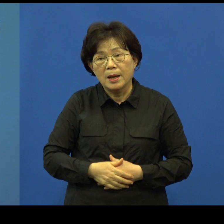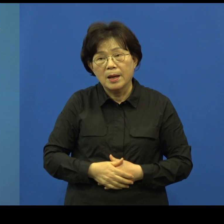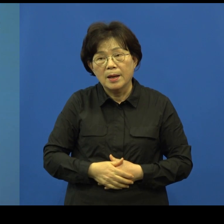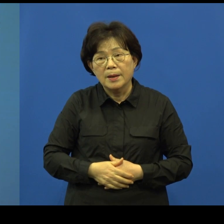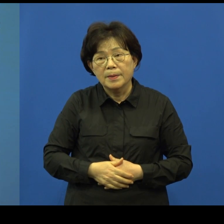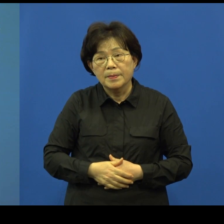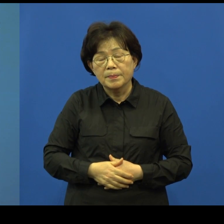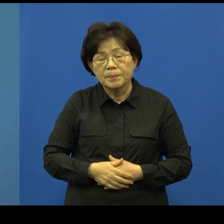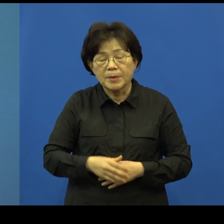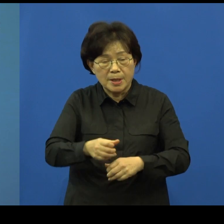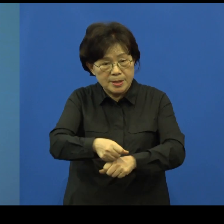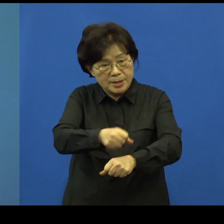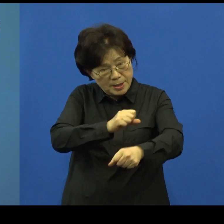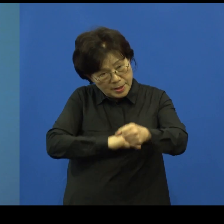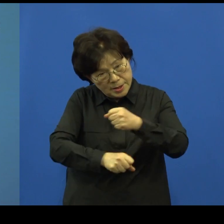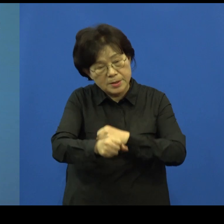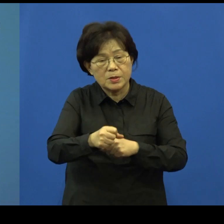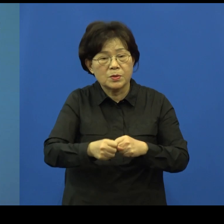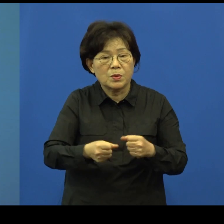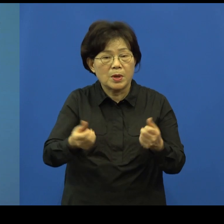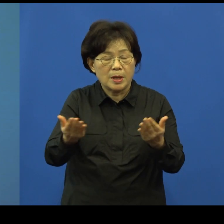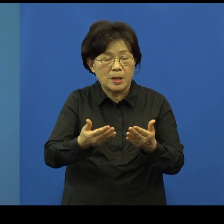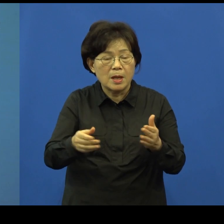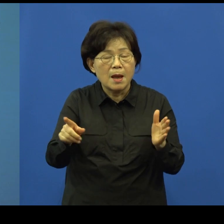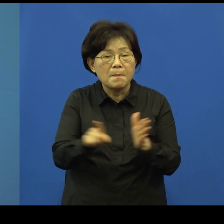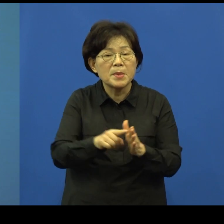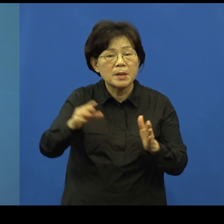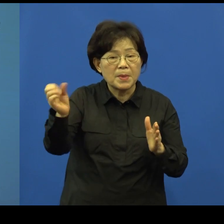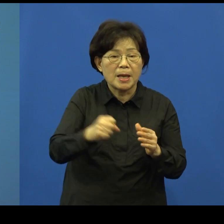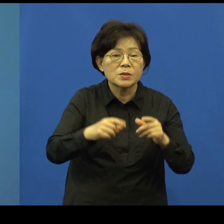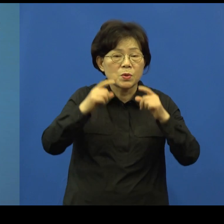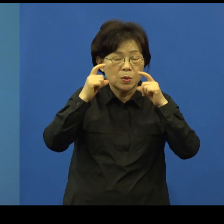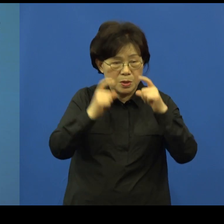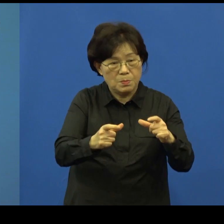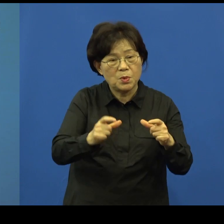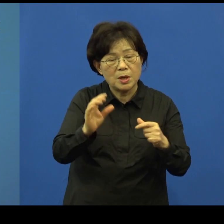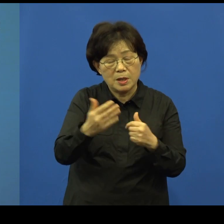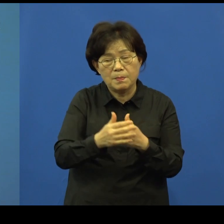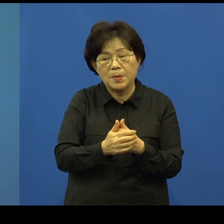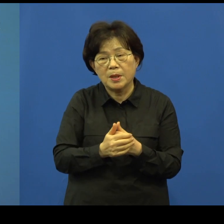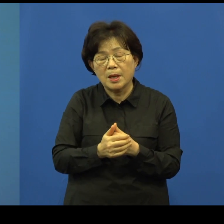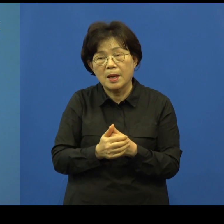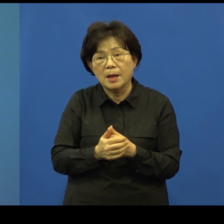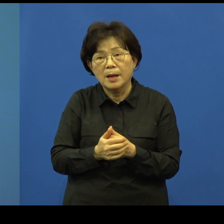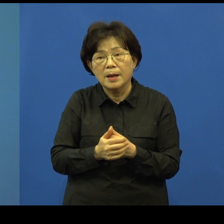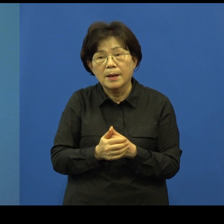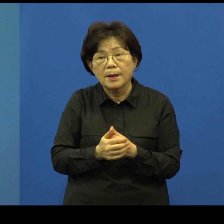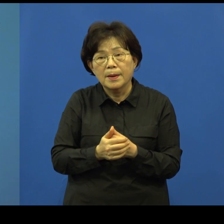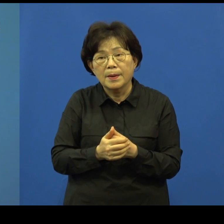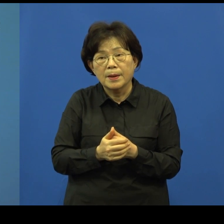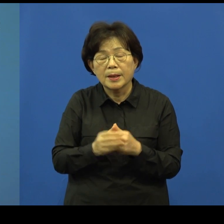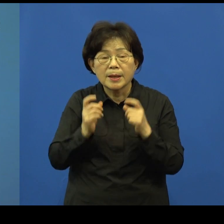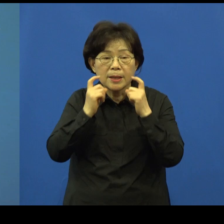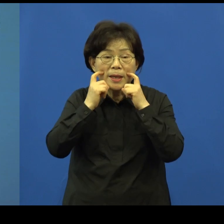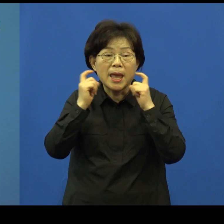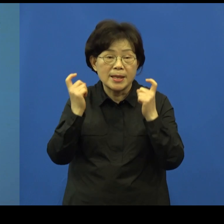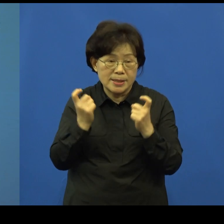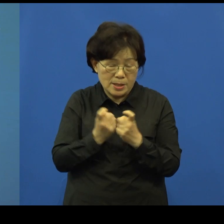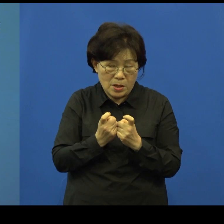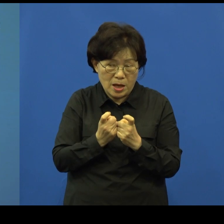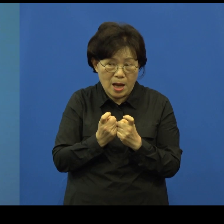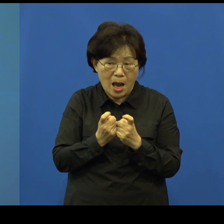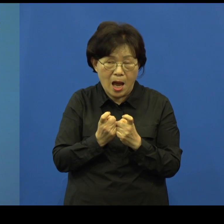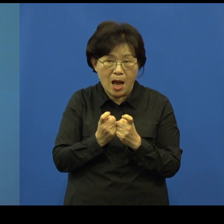이건 굉장히 적극적인 것입니다. 그래서 믿음을 가지고 선포하는 거죠. 그래서 이것은 개인적으로도